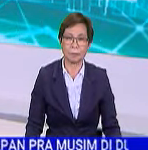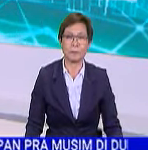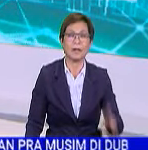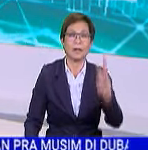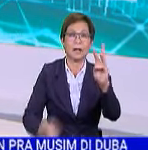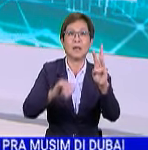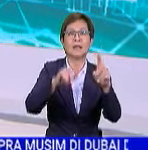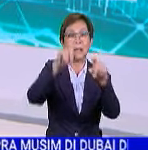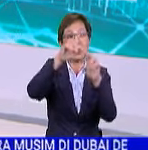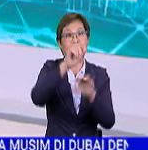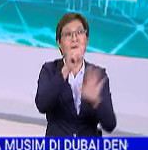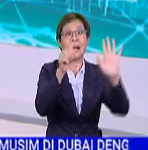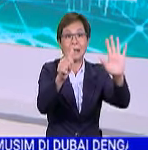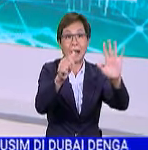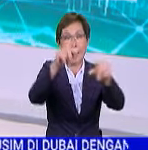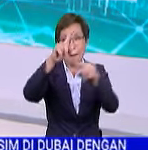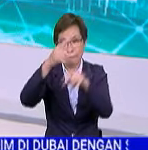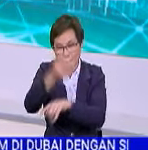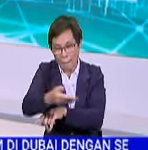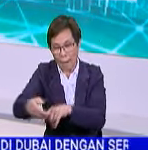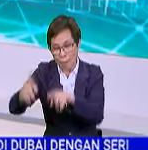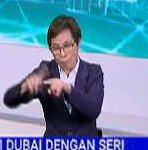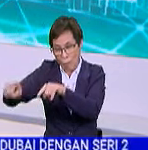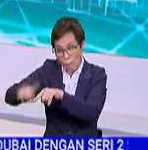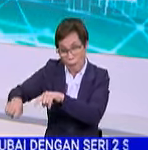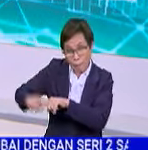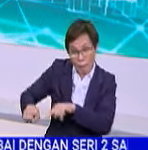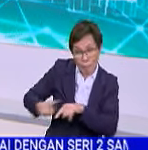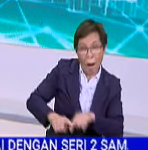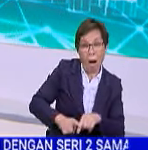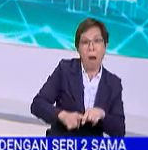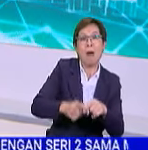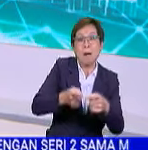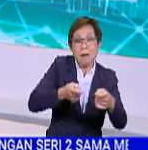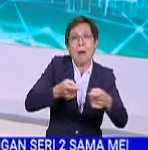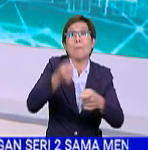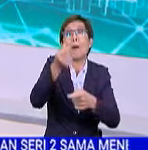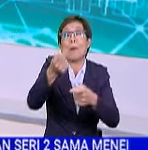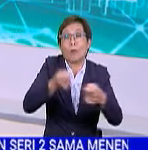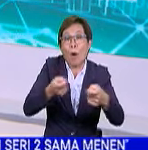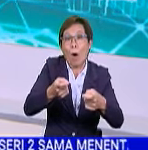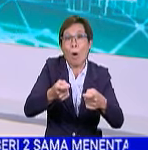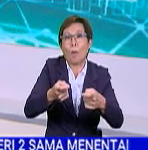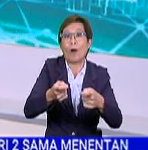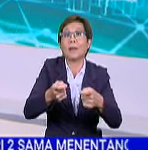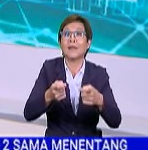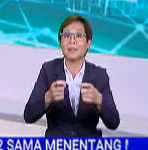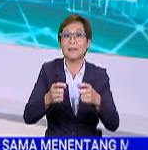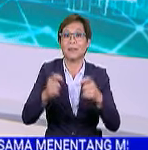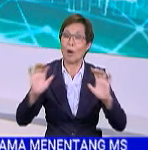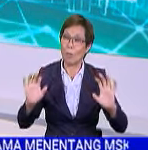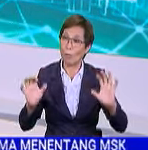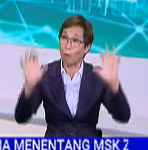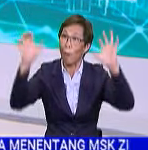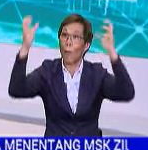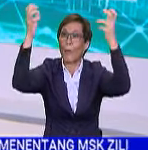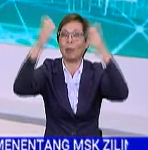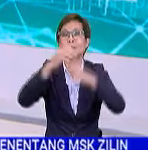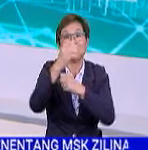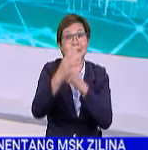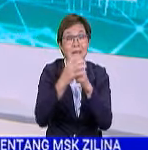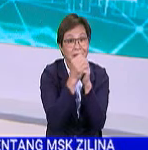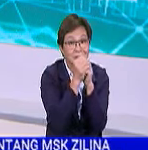Sebanyak 6 jenis barangan terkawal disenaraikan dalam skim harga maksimum musim perayaan Tahun Baru Cina